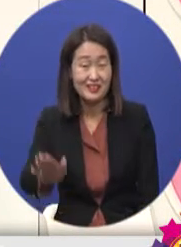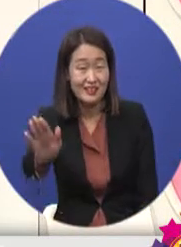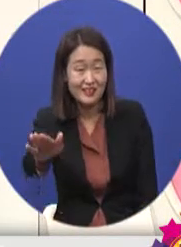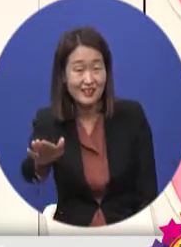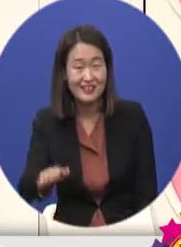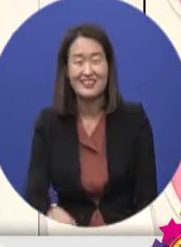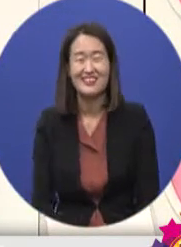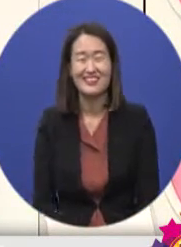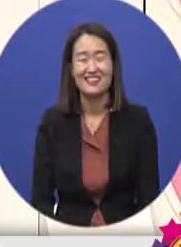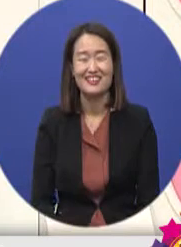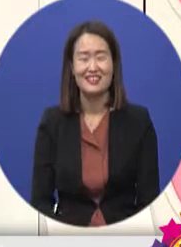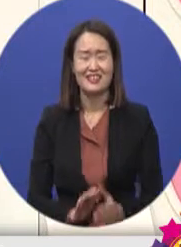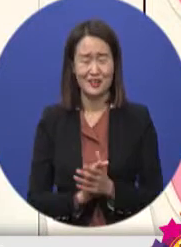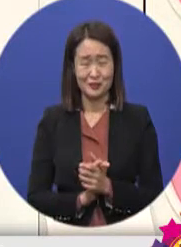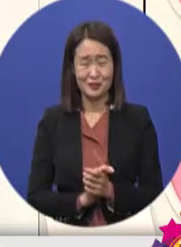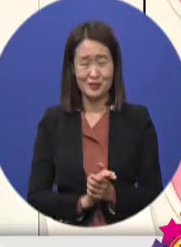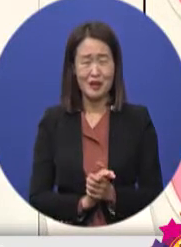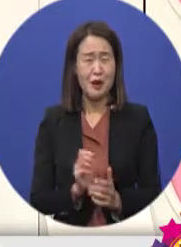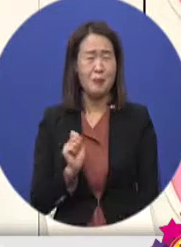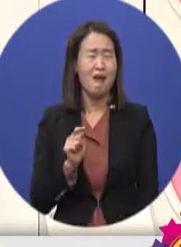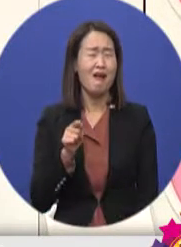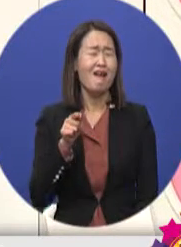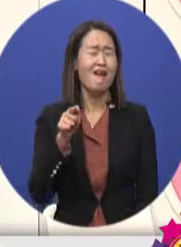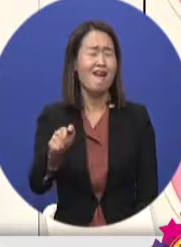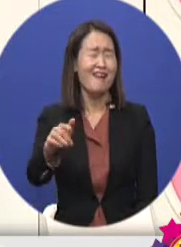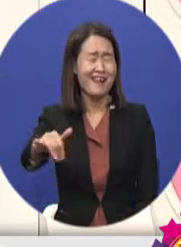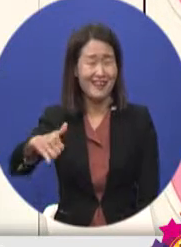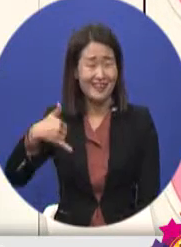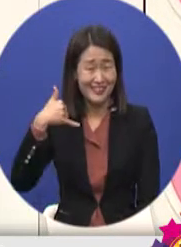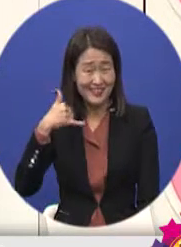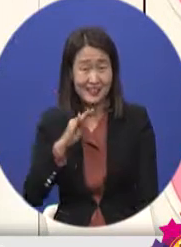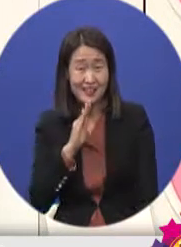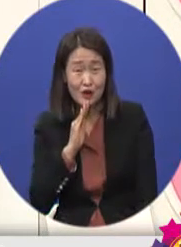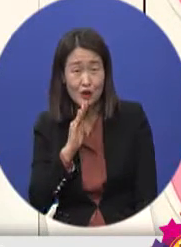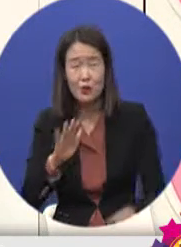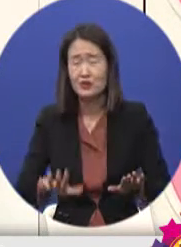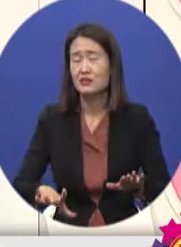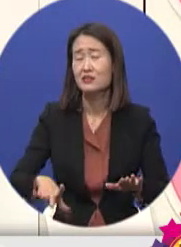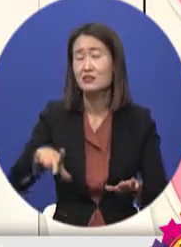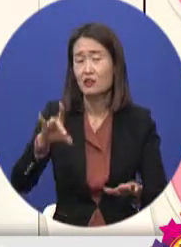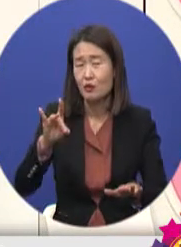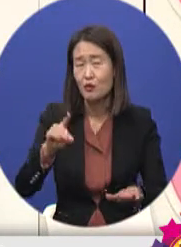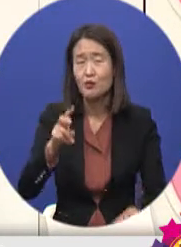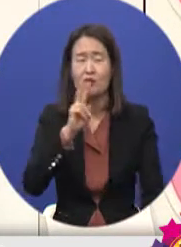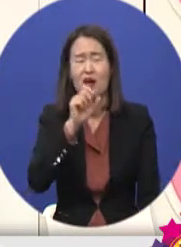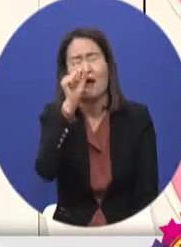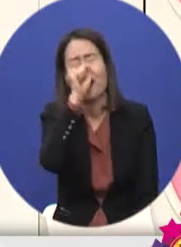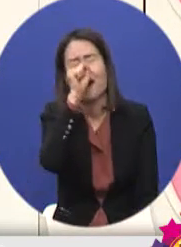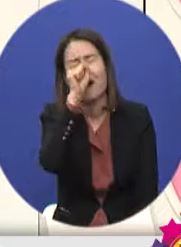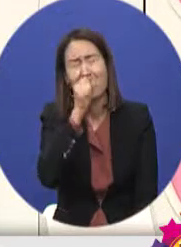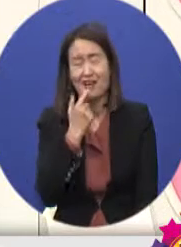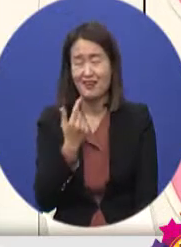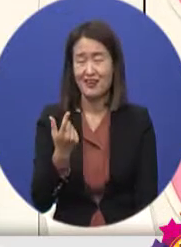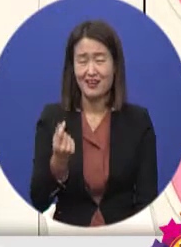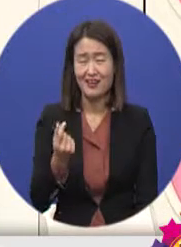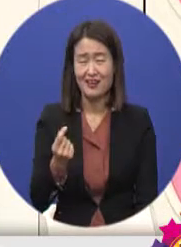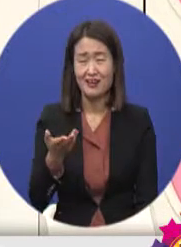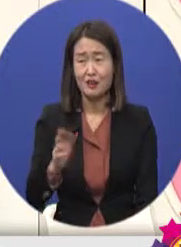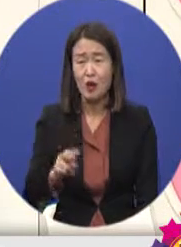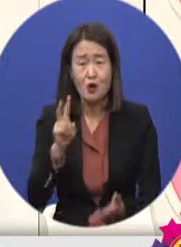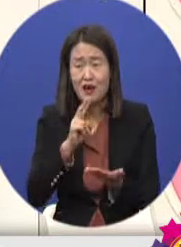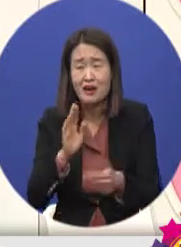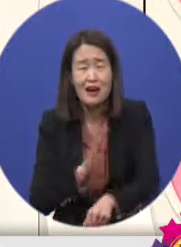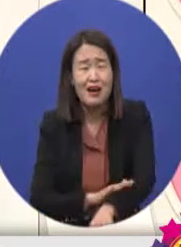여보세요? 네. 아이고, 멀리서 오셨네요. 처음이로 요 노래는 좋아한디. 네. 요거 할